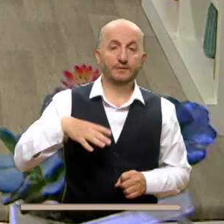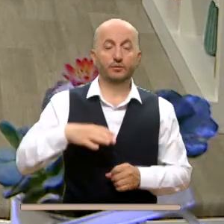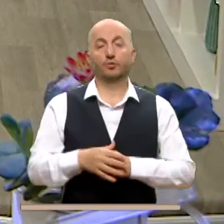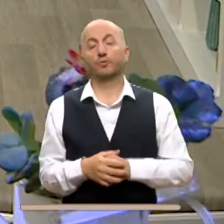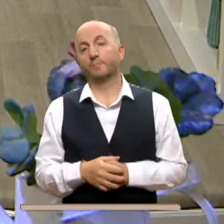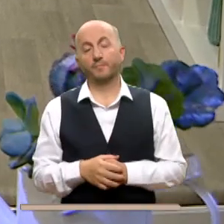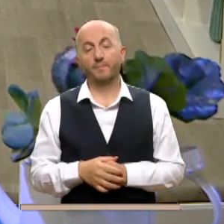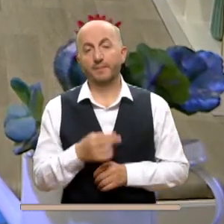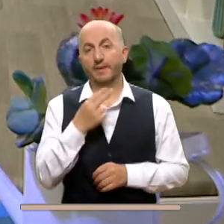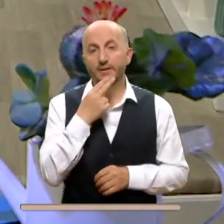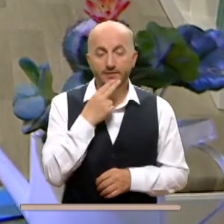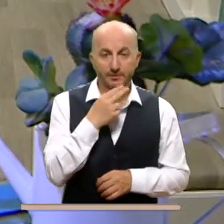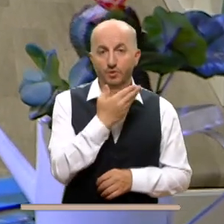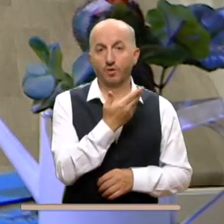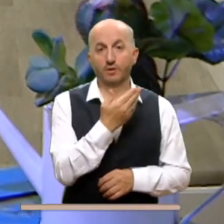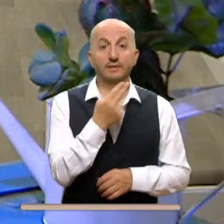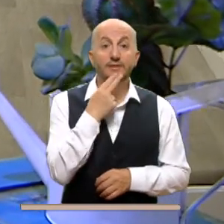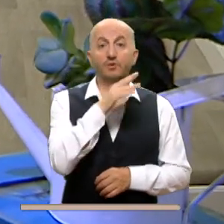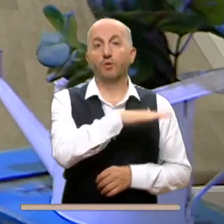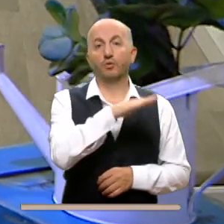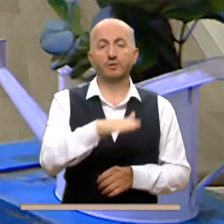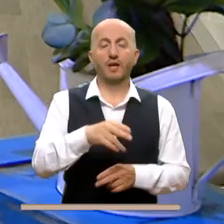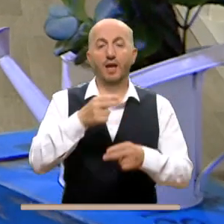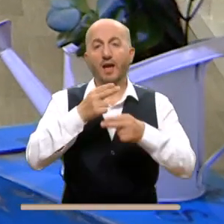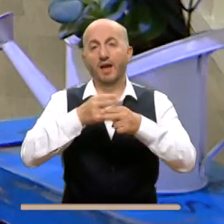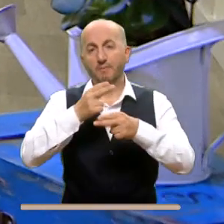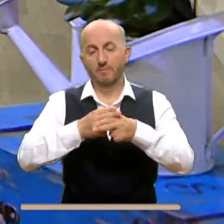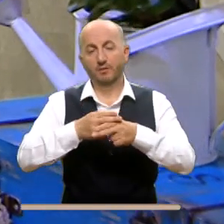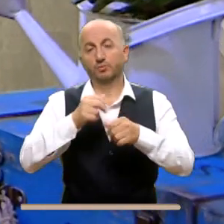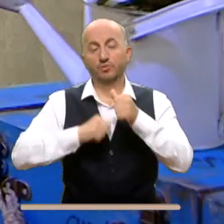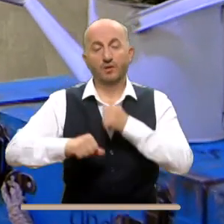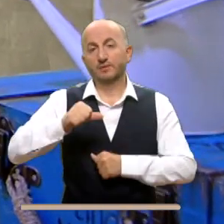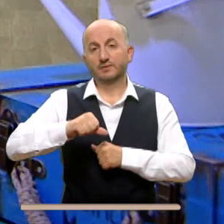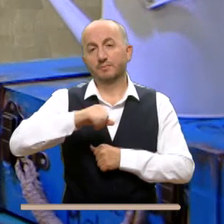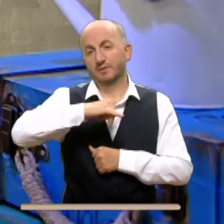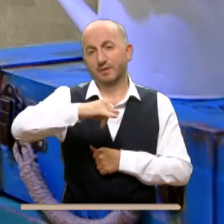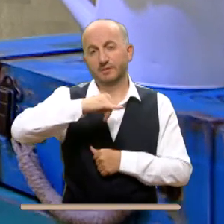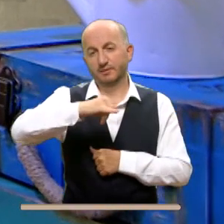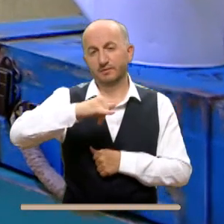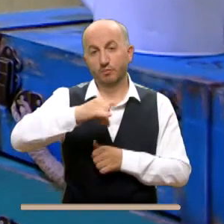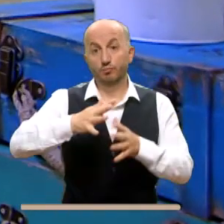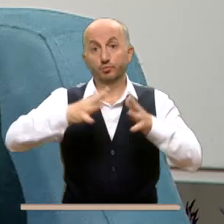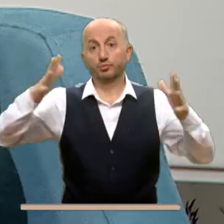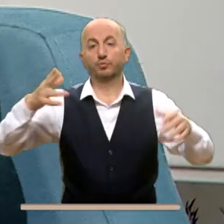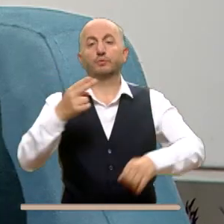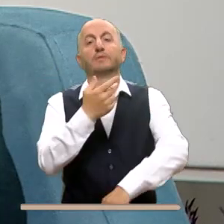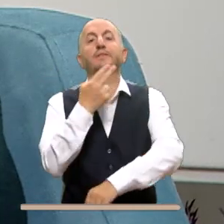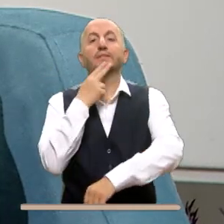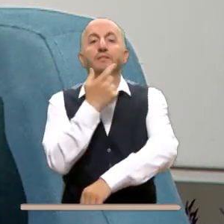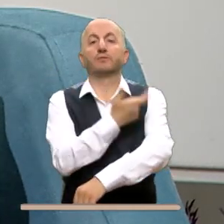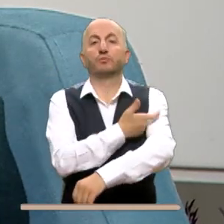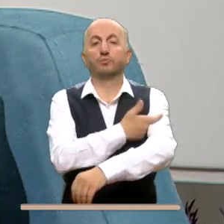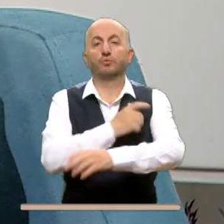Yurt imkanlarımız kız öğrencilerimiz için hemen üniversitemizin 5-600 metre ilerisinde büyükçe bir kız yurdumuz var açıkçası.